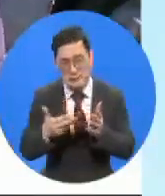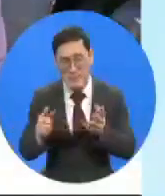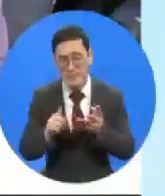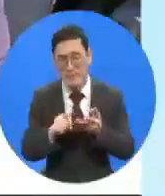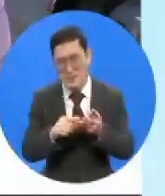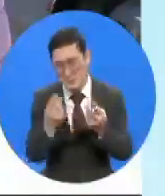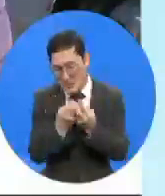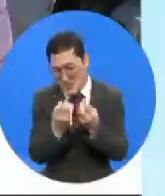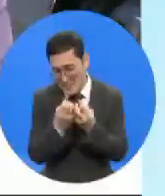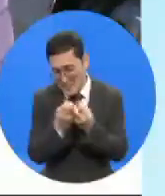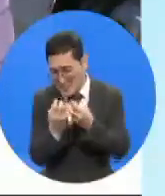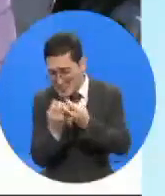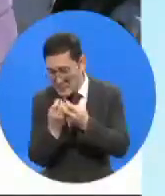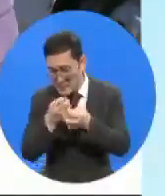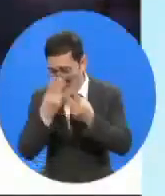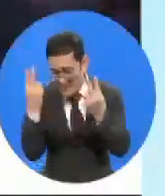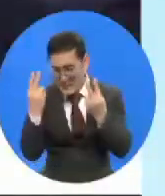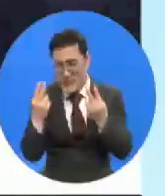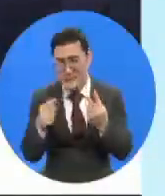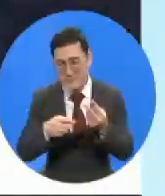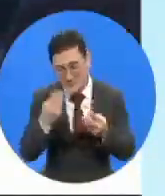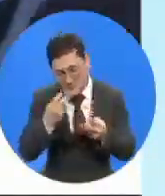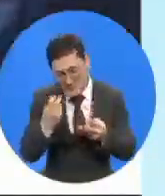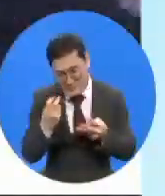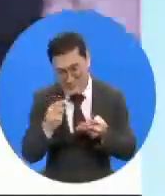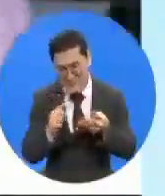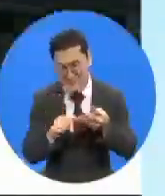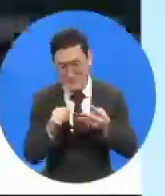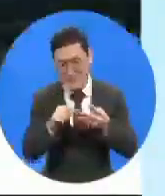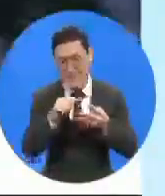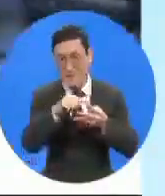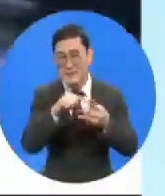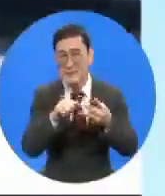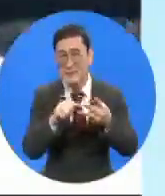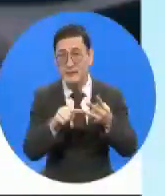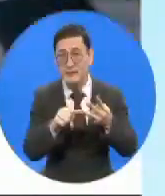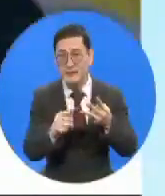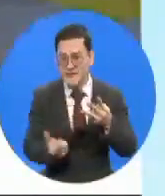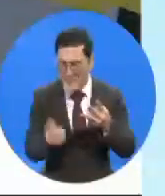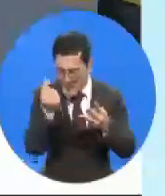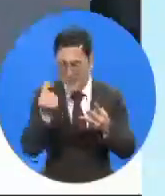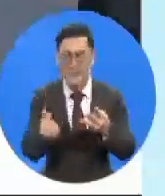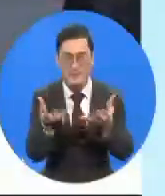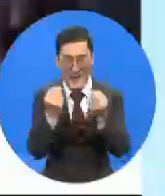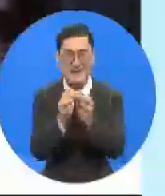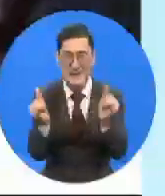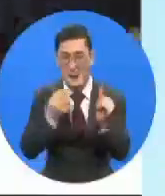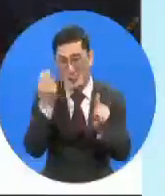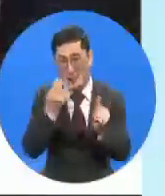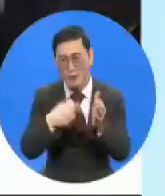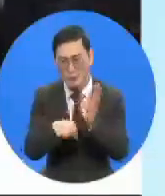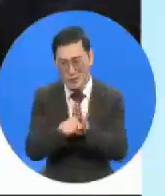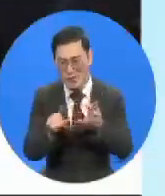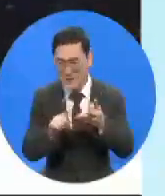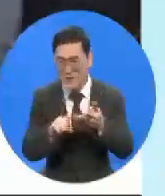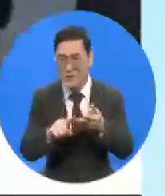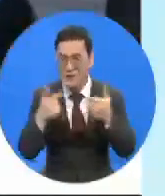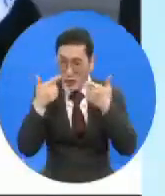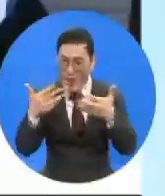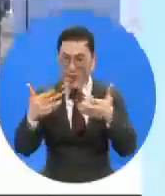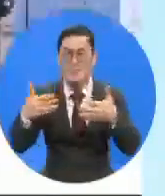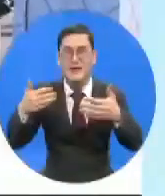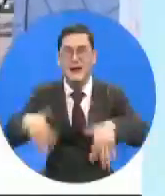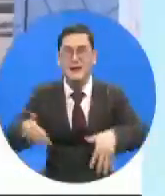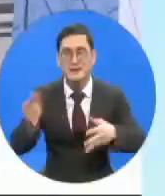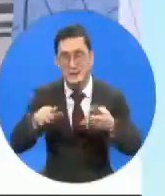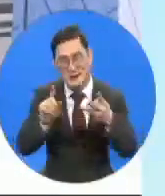때문에 넓은 범위에서 빨리 검사를 할 때는 이 신속 항원 검사 키트가 필요한 것이고요. 또 환자의 검체를